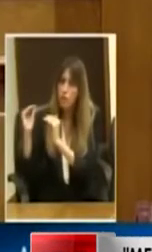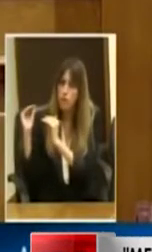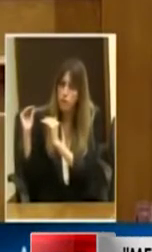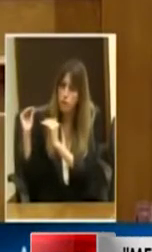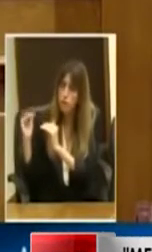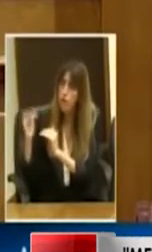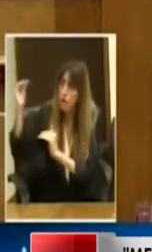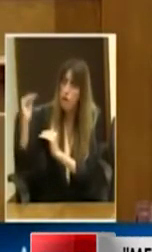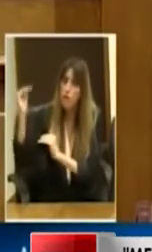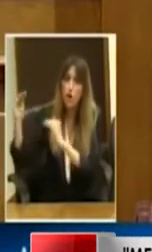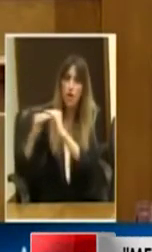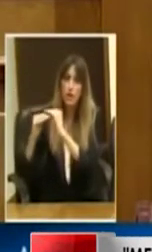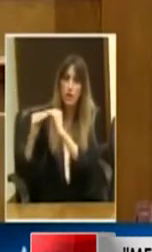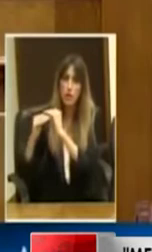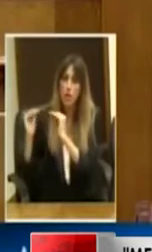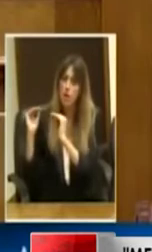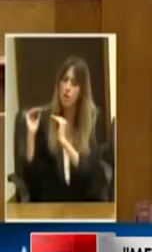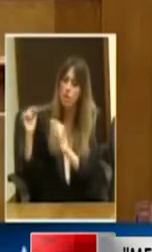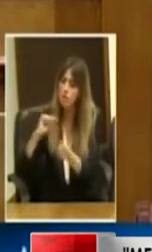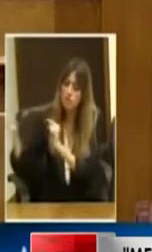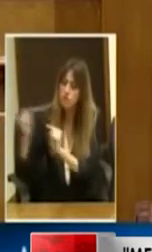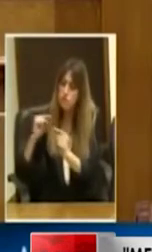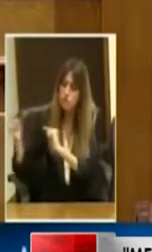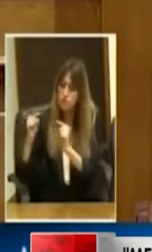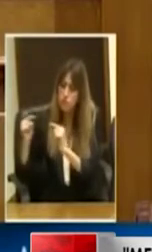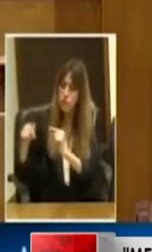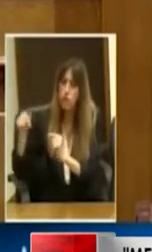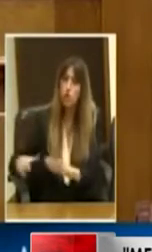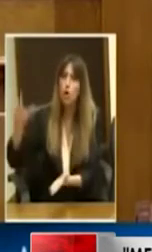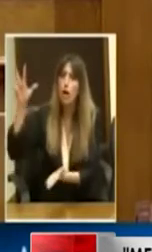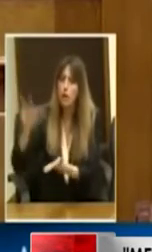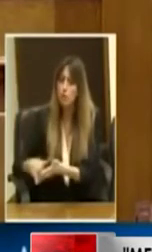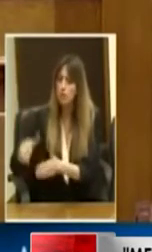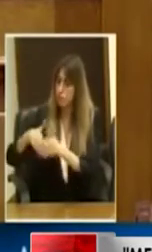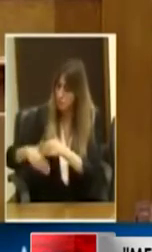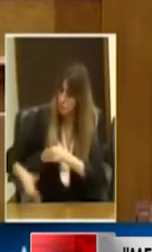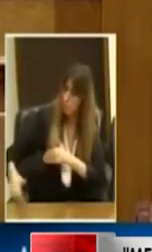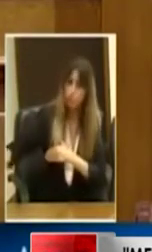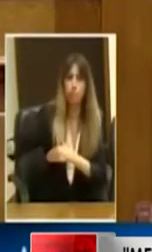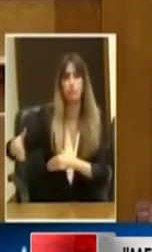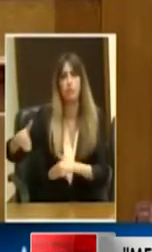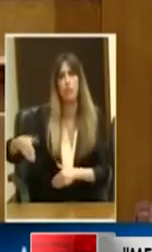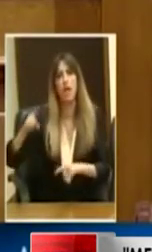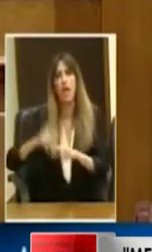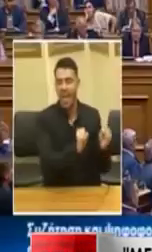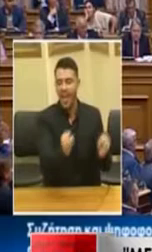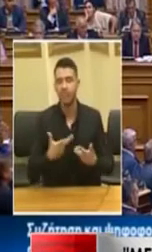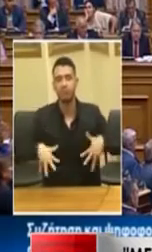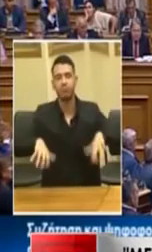βόρεια σύνορά μας, στην εποχή της ισχυροποίησης της διεθνούς θέσης της